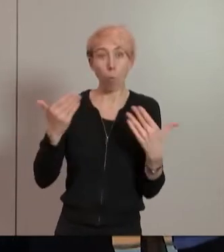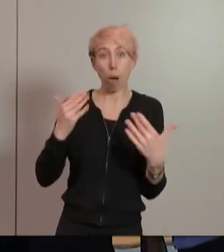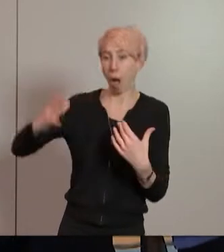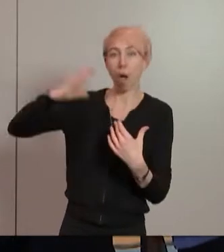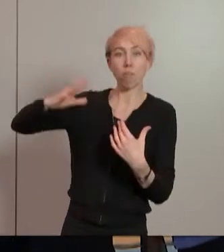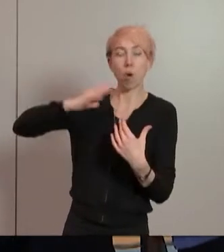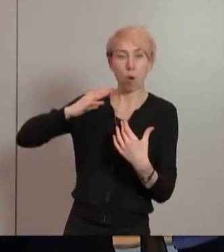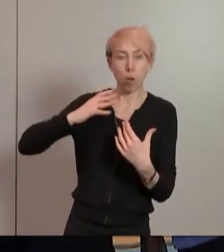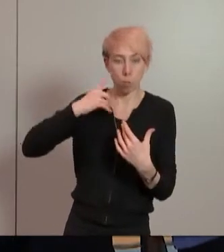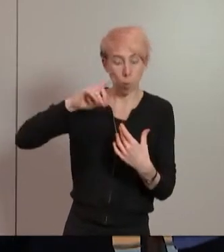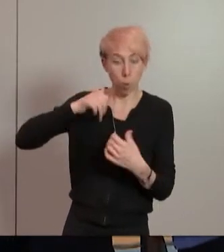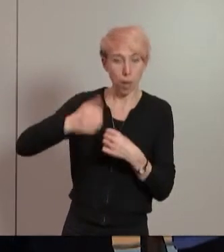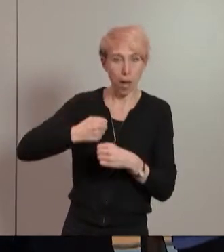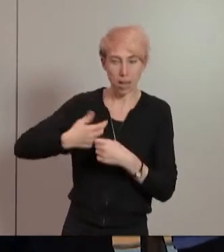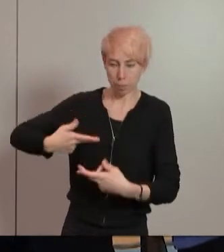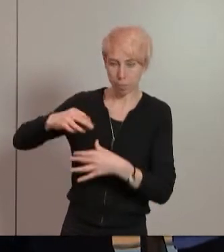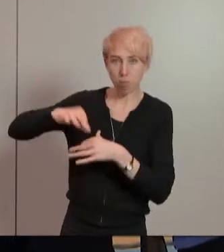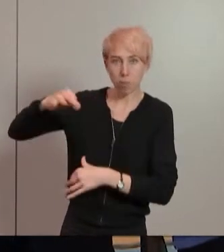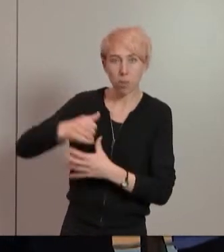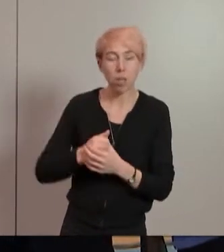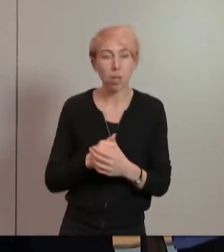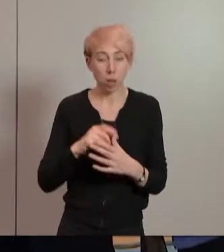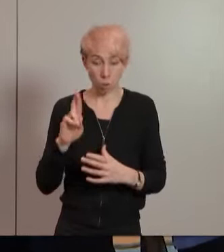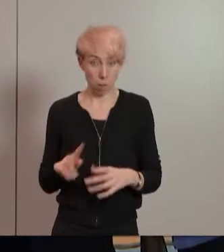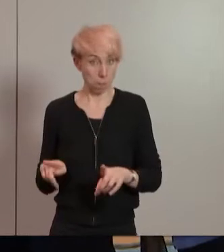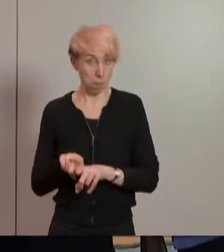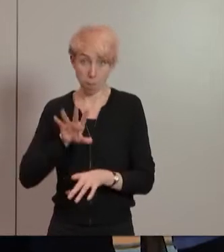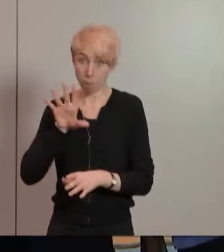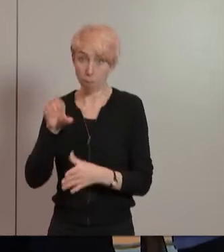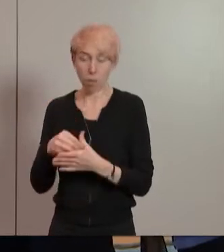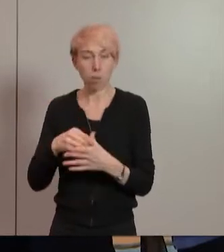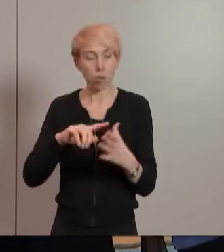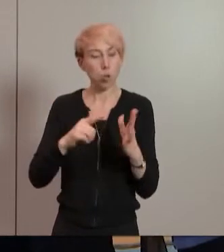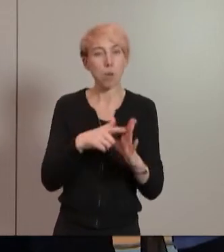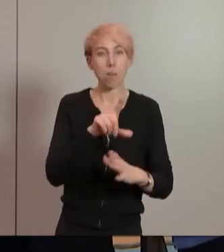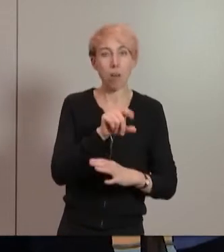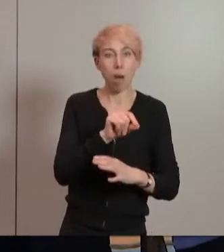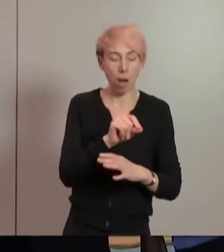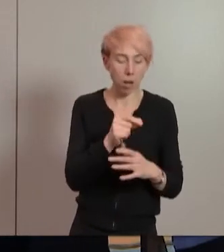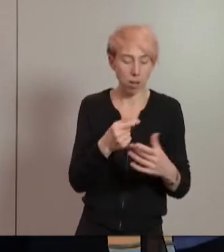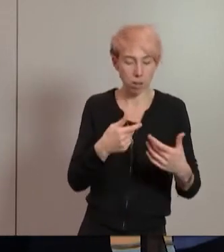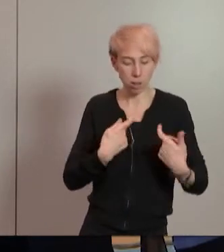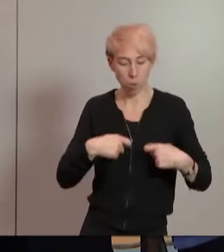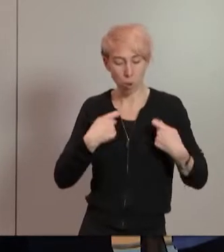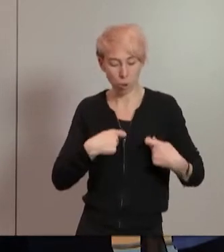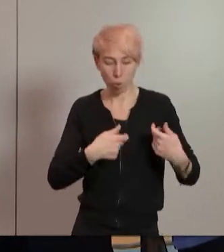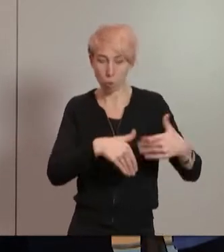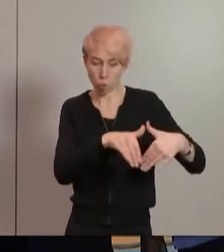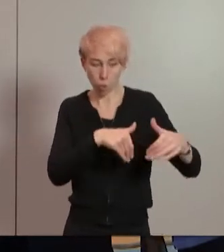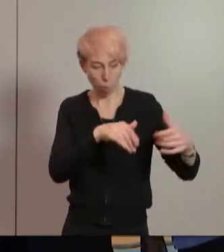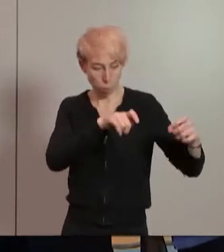Rezé ne fait pas exception. En 2020, d'un côté, les dépenses de fonctionnement se sont tassées, car il y a eu une diminution des achats et des